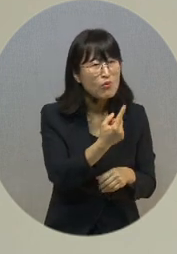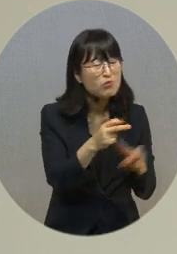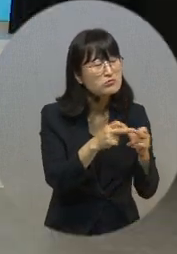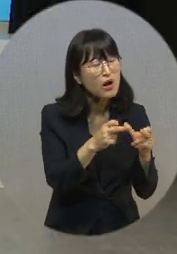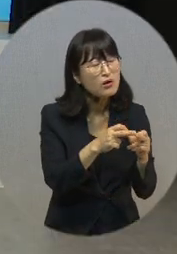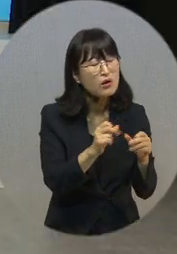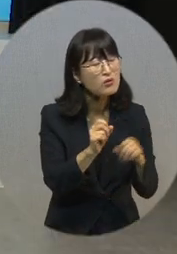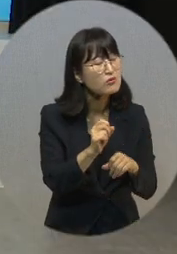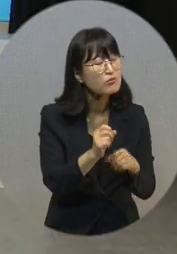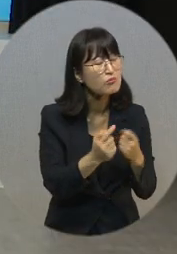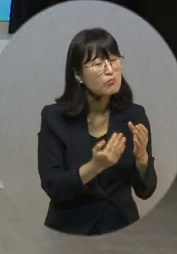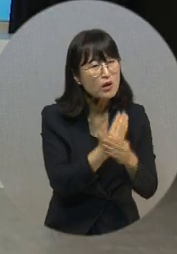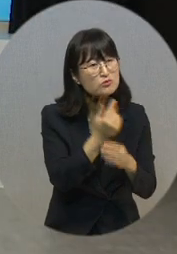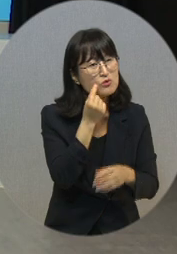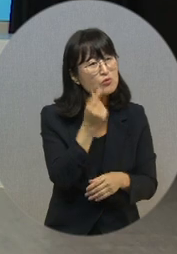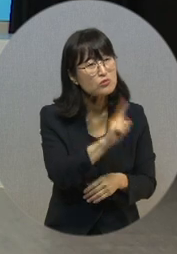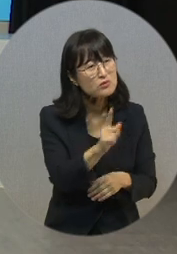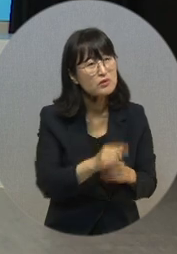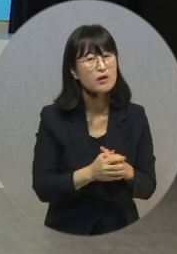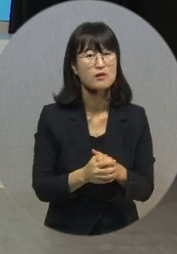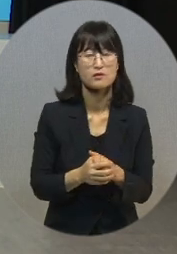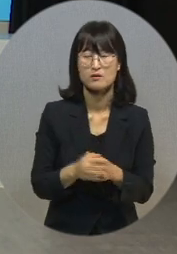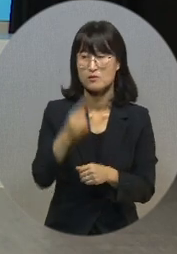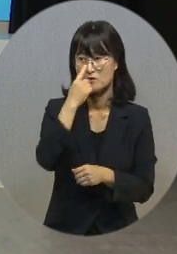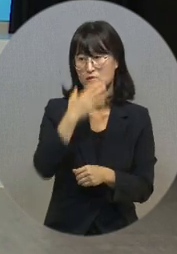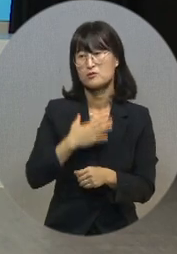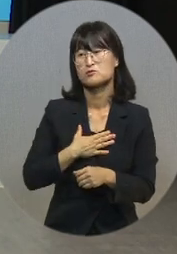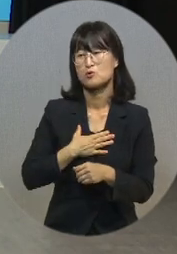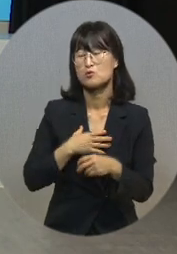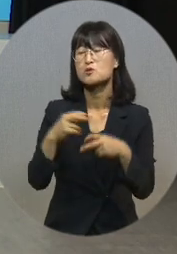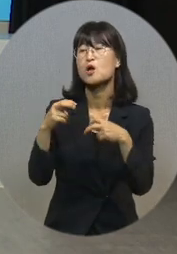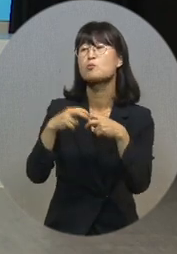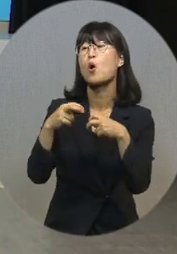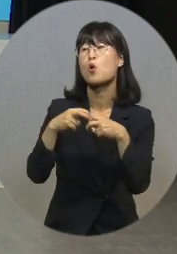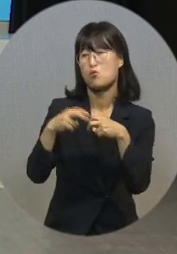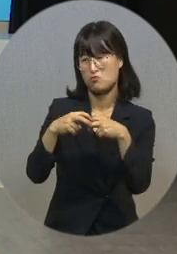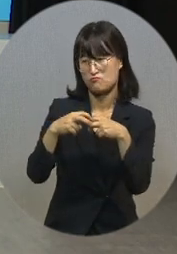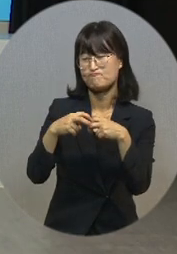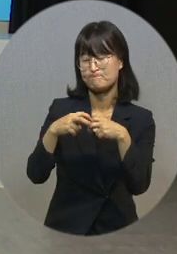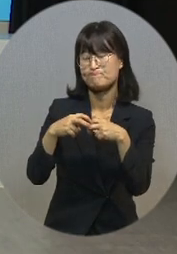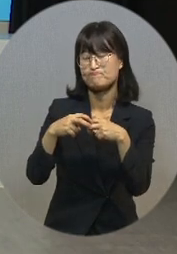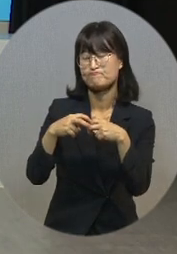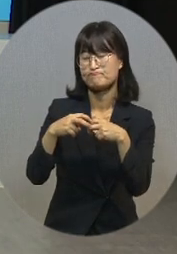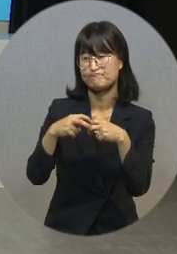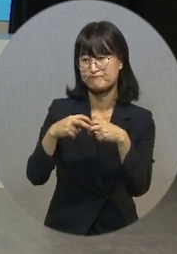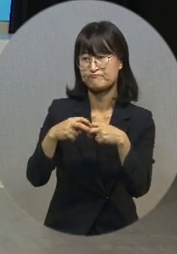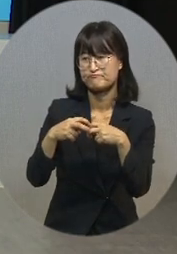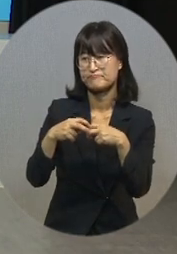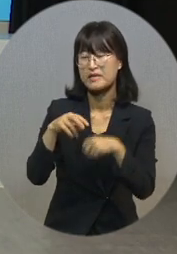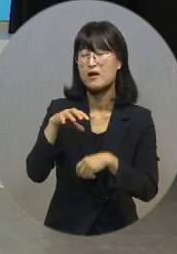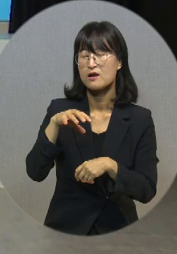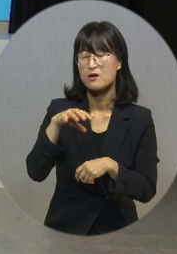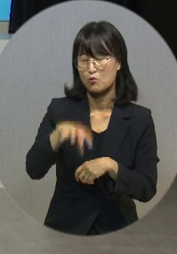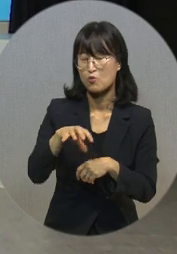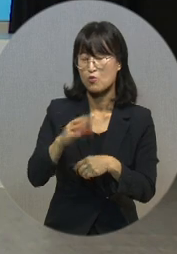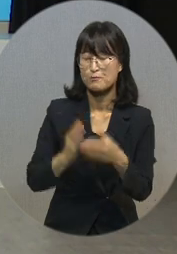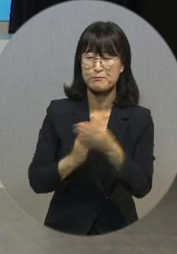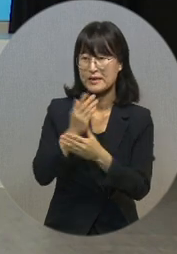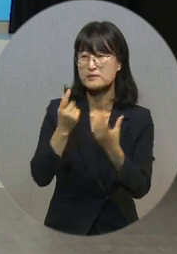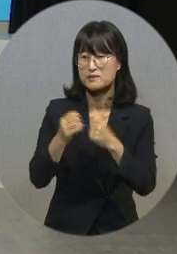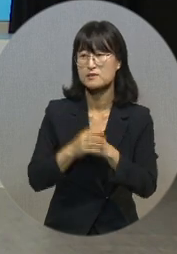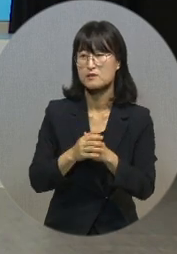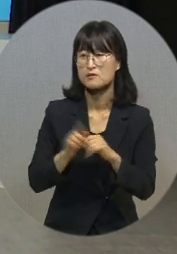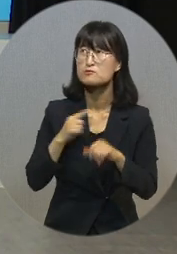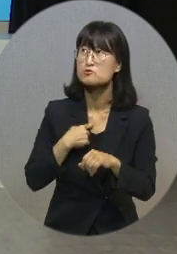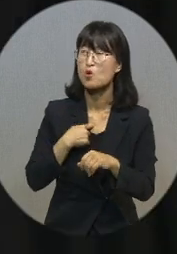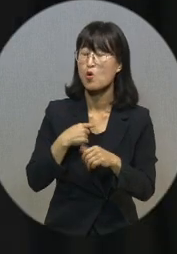건가요? 아, 저는 의료사고 피해자이고요. 의료사고요? 네, 제 소송만 해도 6년 정도